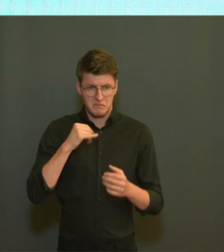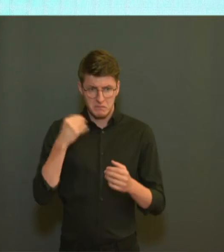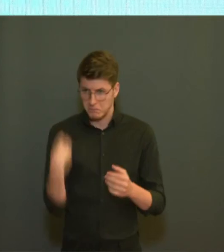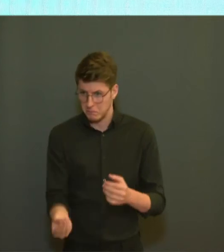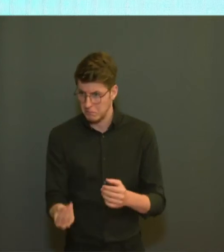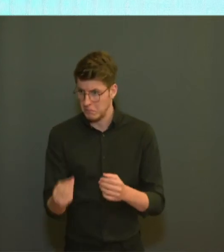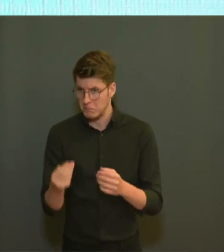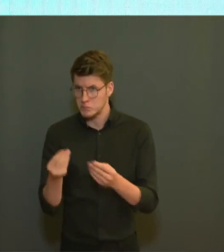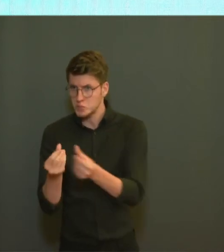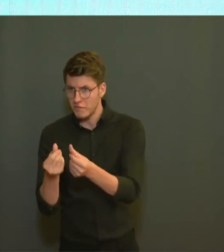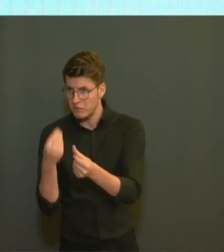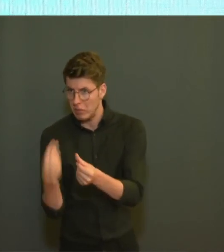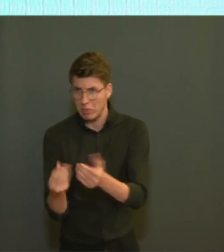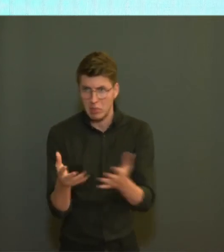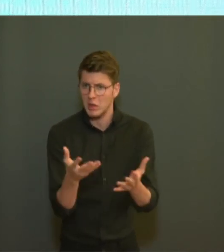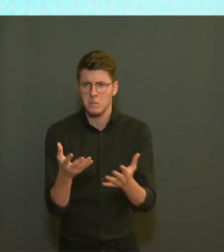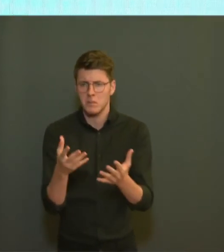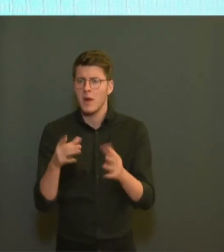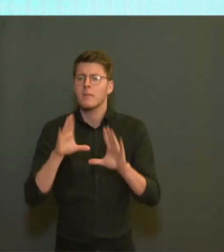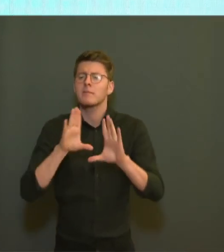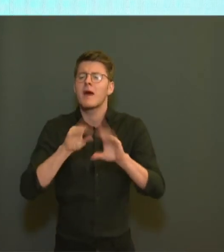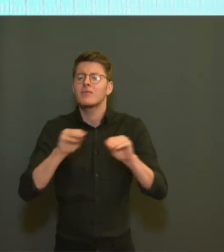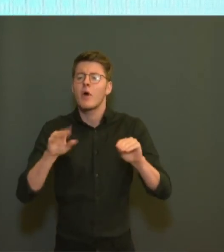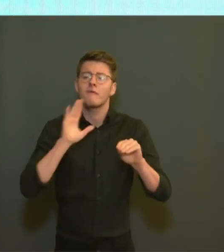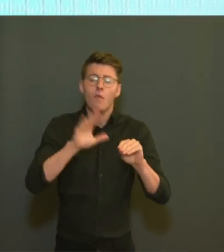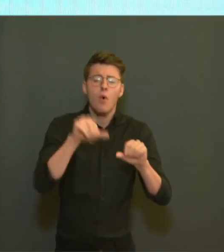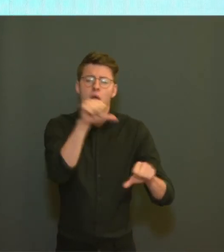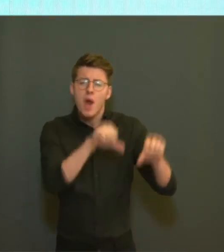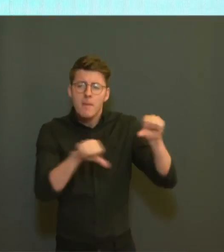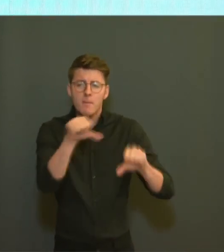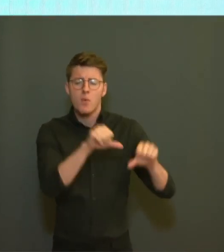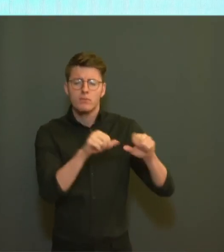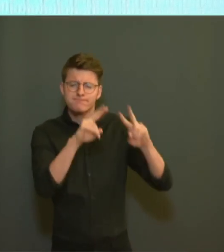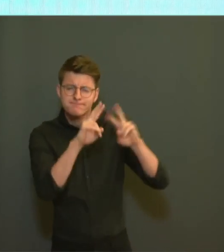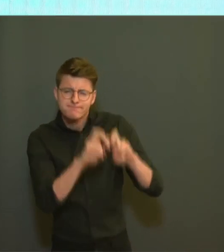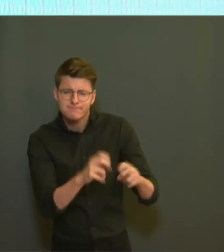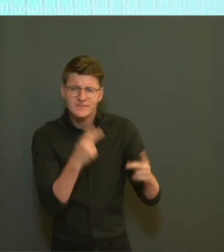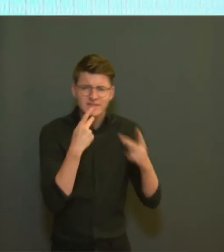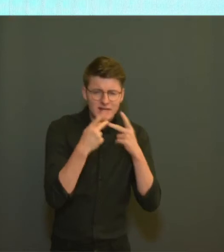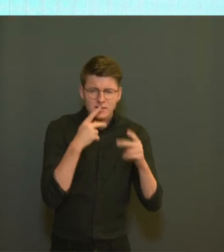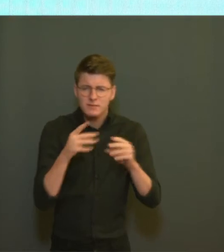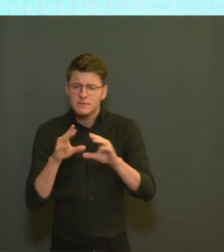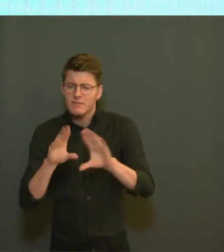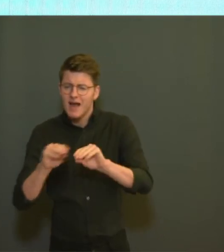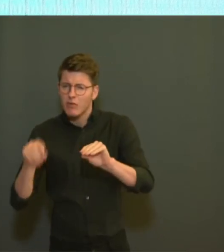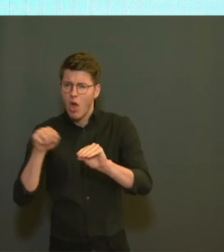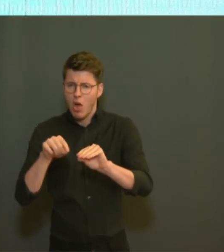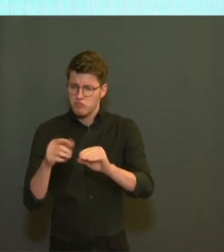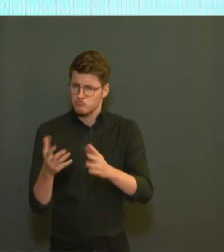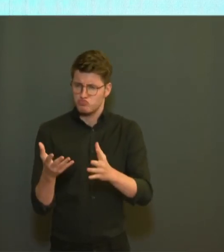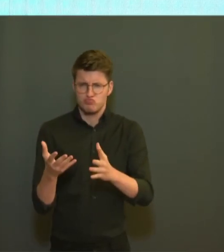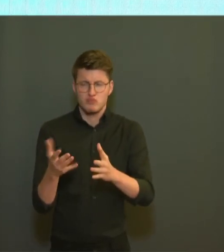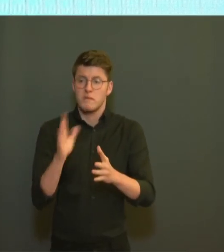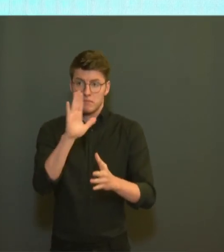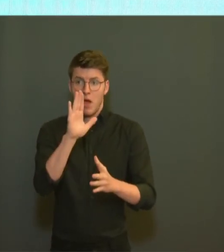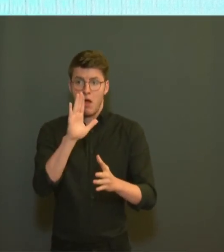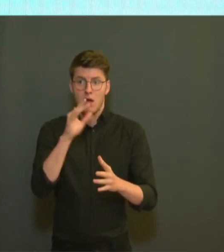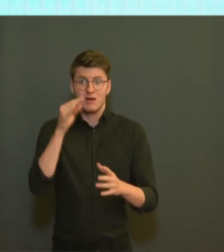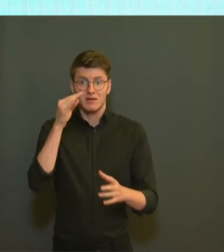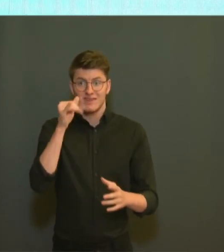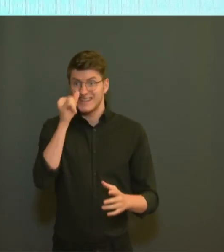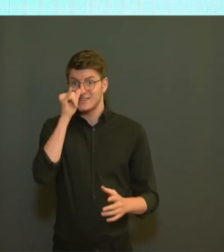het materiaal voor het uitvoeren van labotesten. Het is echter wel zo dat het een reëel risico blijft in de